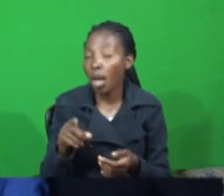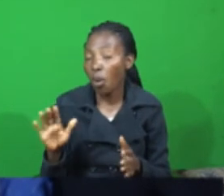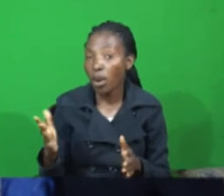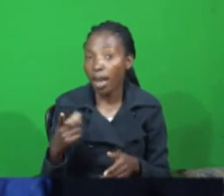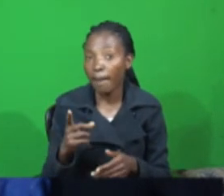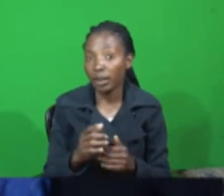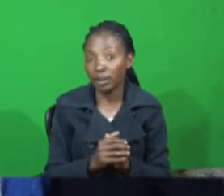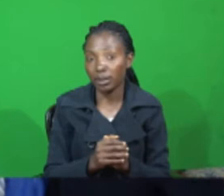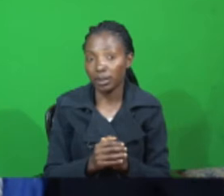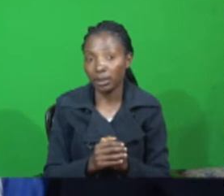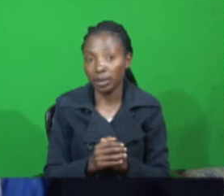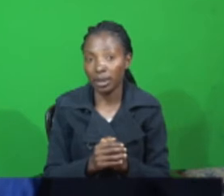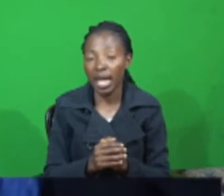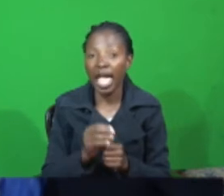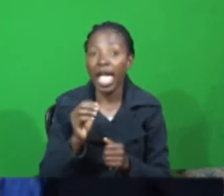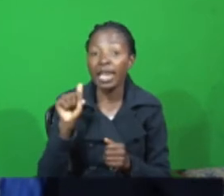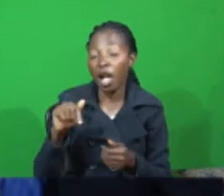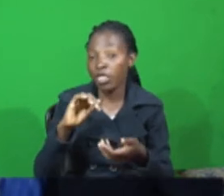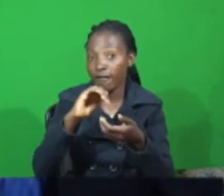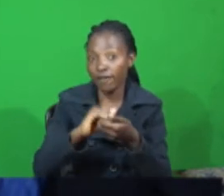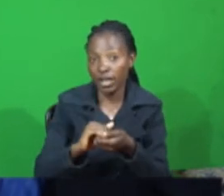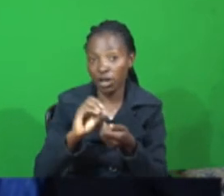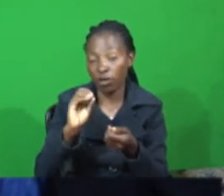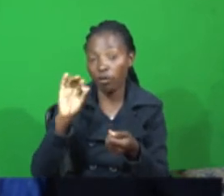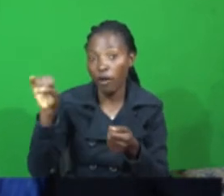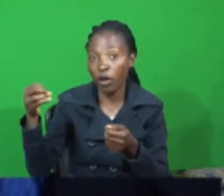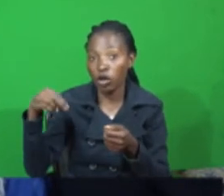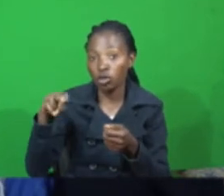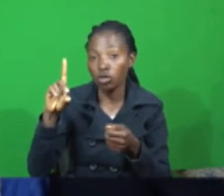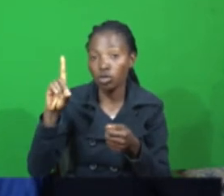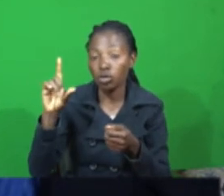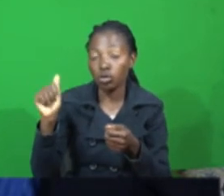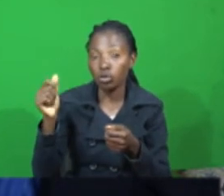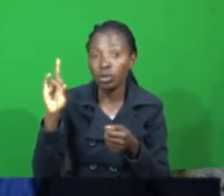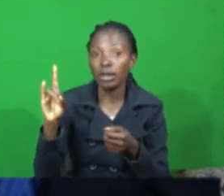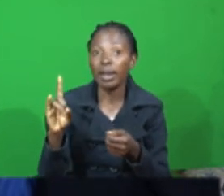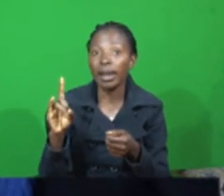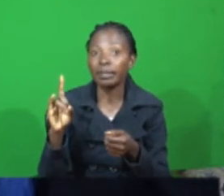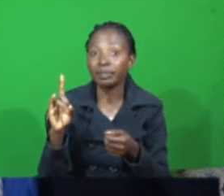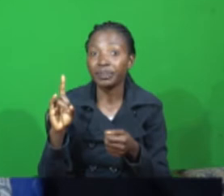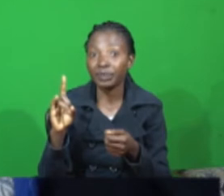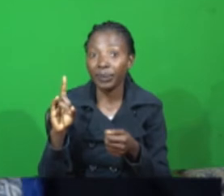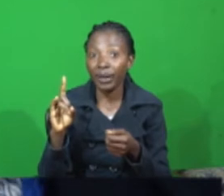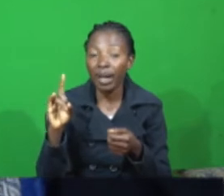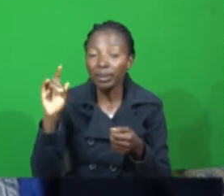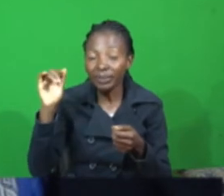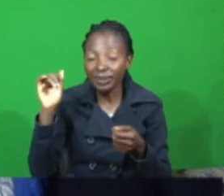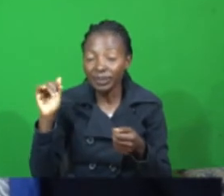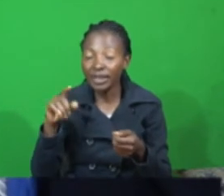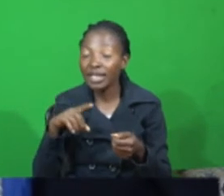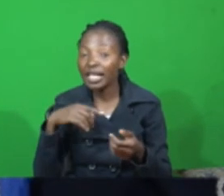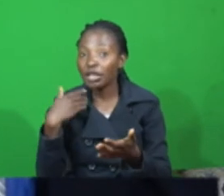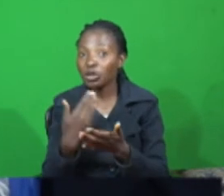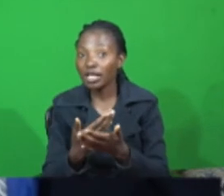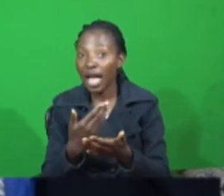ndezvekuti Shera uya uyaka akanga anzi ndichazokupa kana akura. Tamara ari kumusha kwake